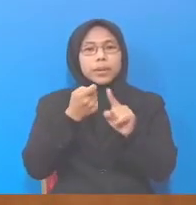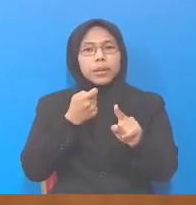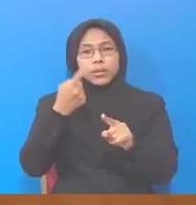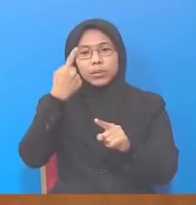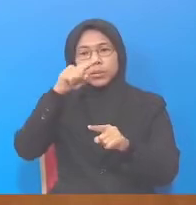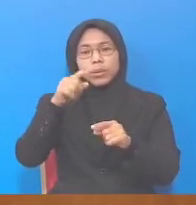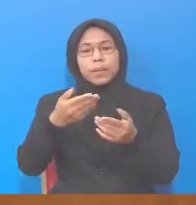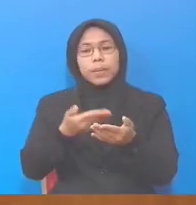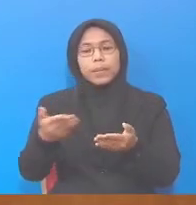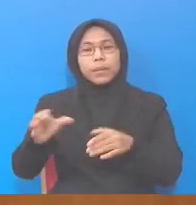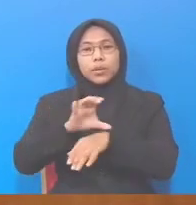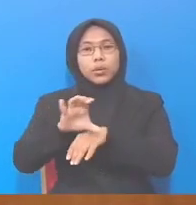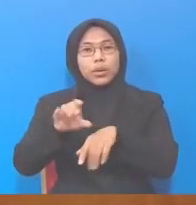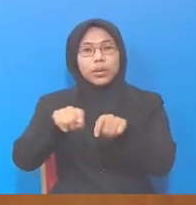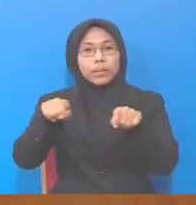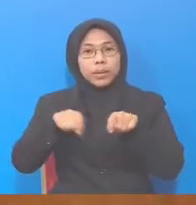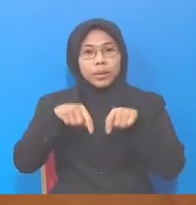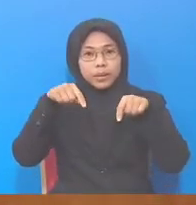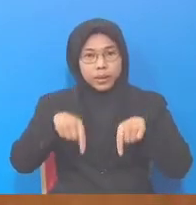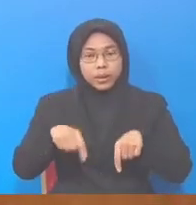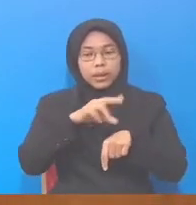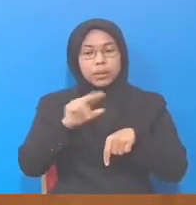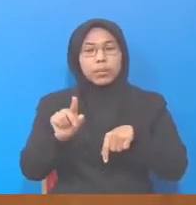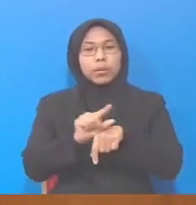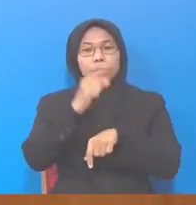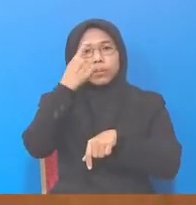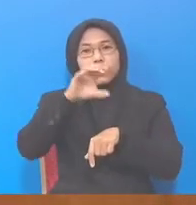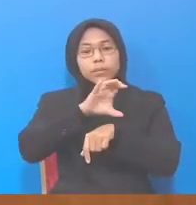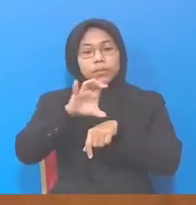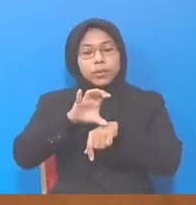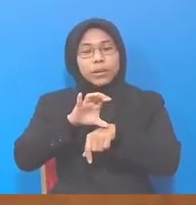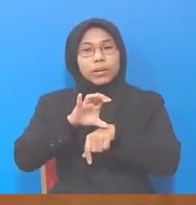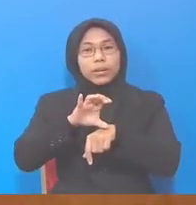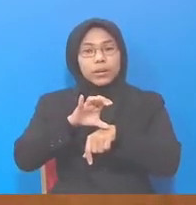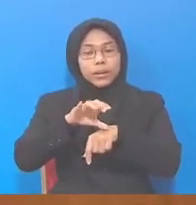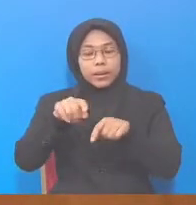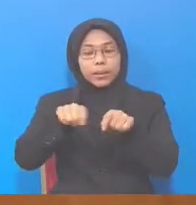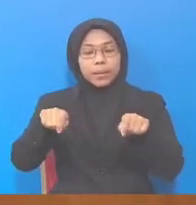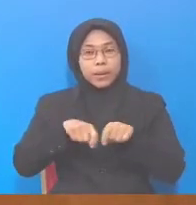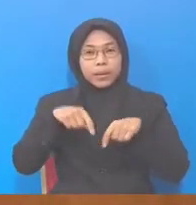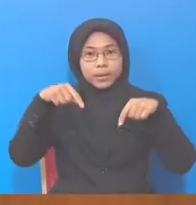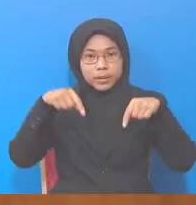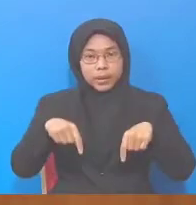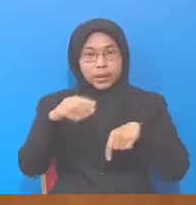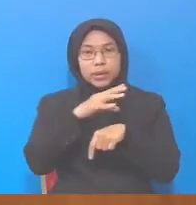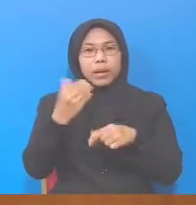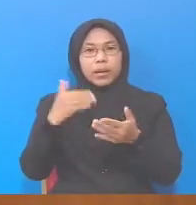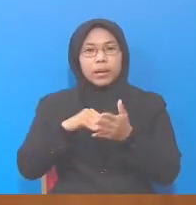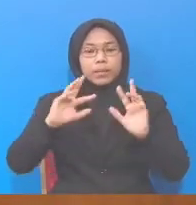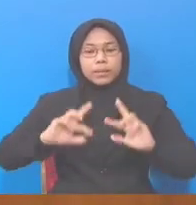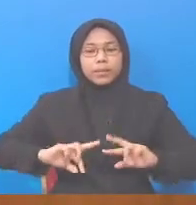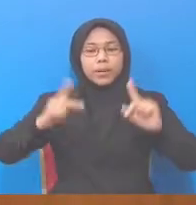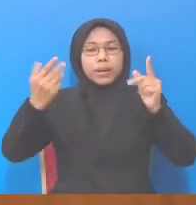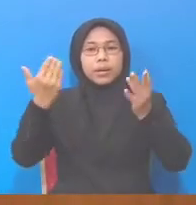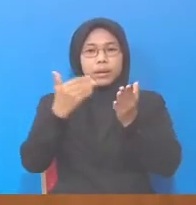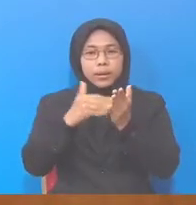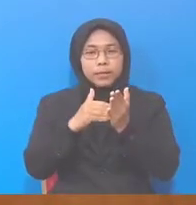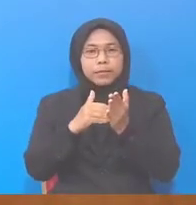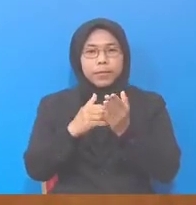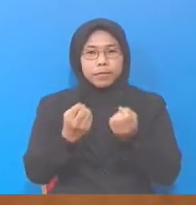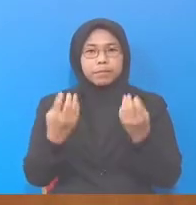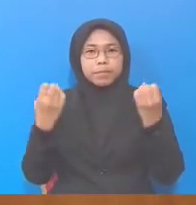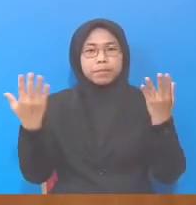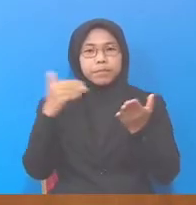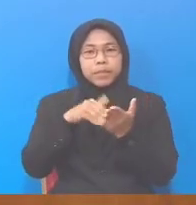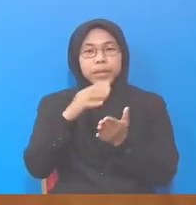produk tempat Acok LED tempatan penggunaan Koko domestik juga dijangka akan meningkat secara langsung